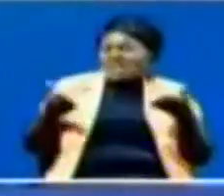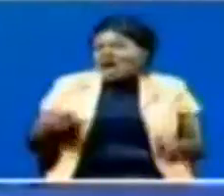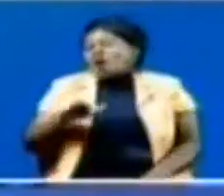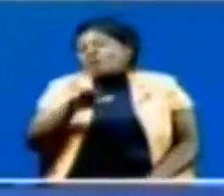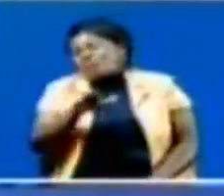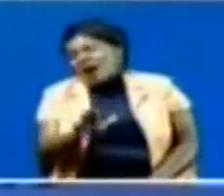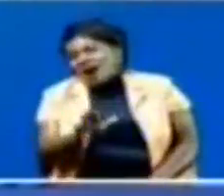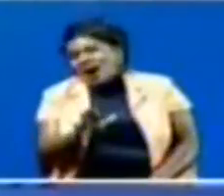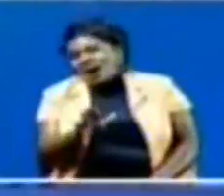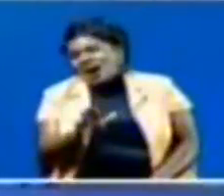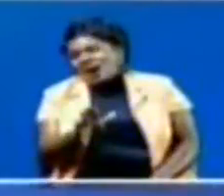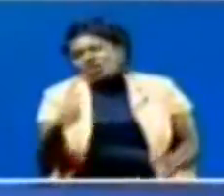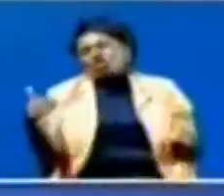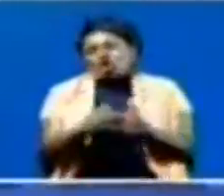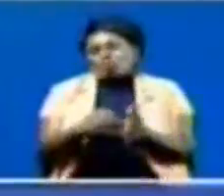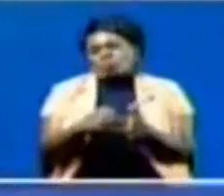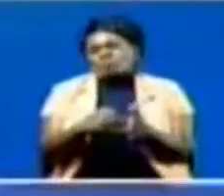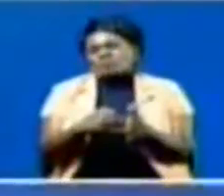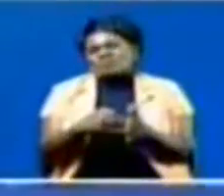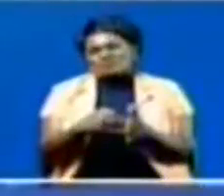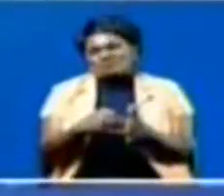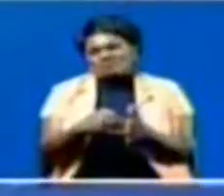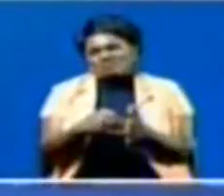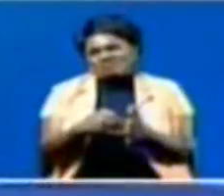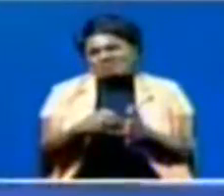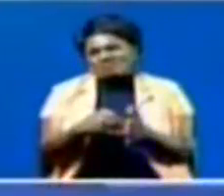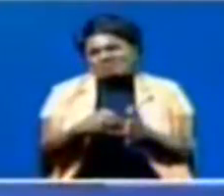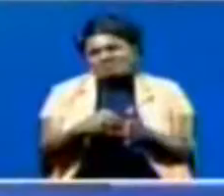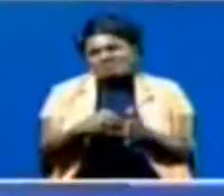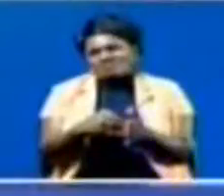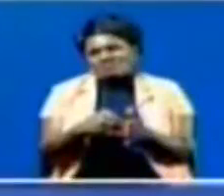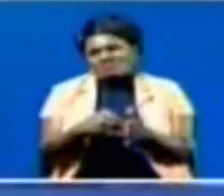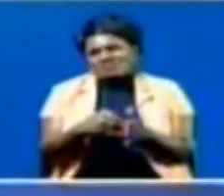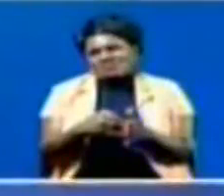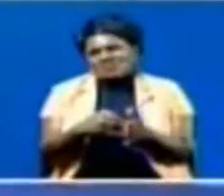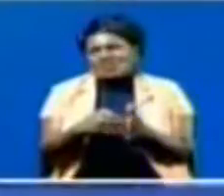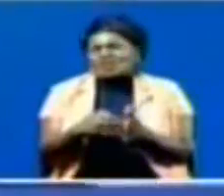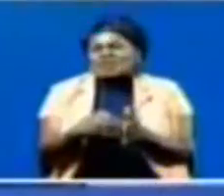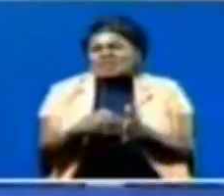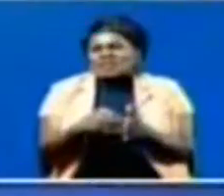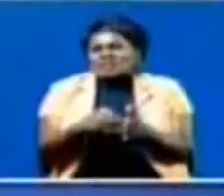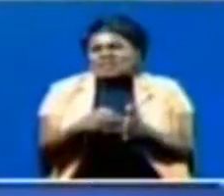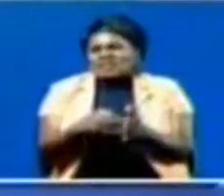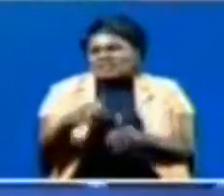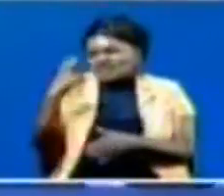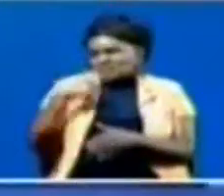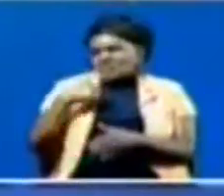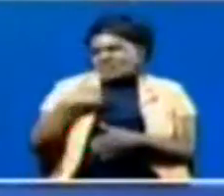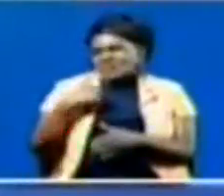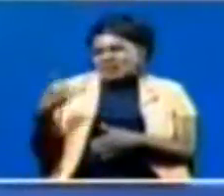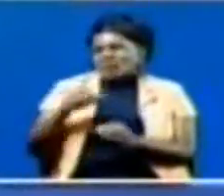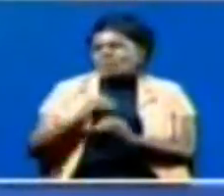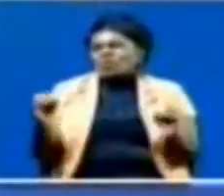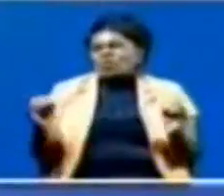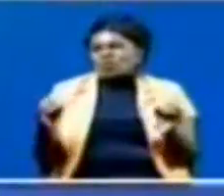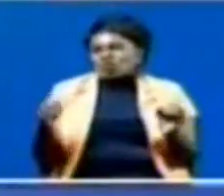nyenye mumfikia pale sasa yankuwa mazoea mazoea vipi sasa tumezoeana huyo akiniona sijaja